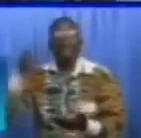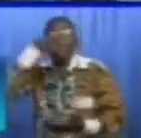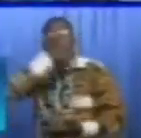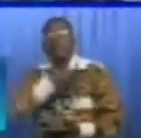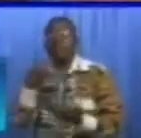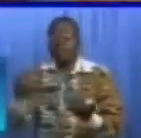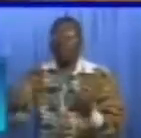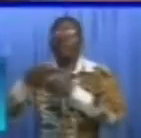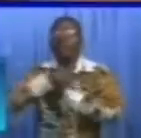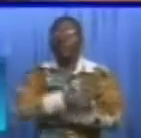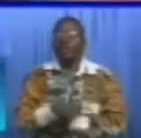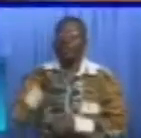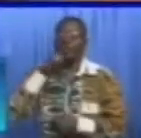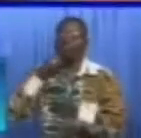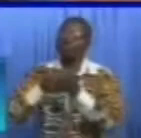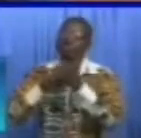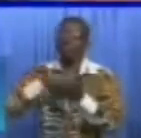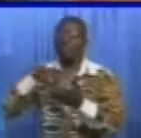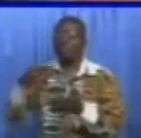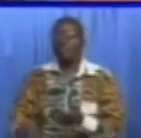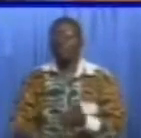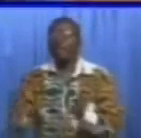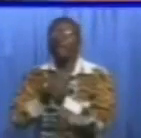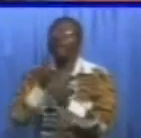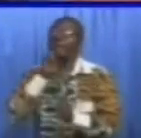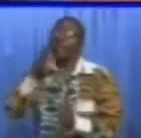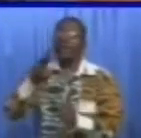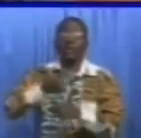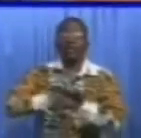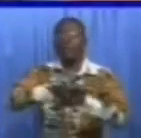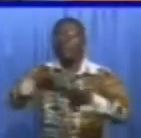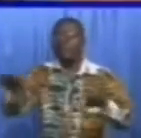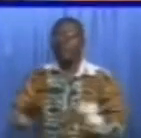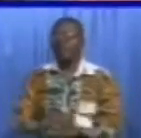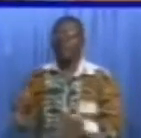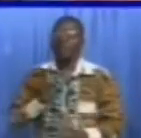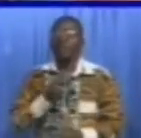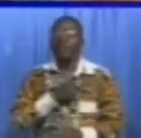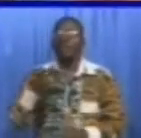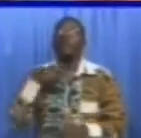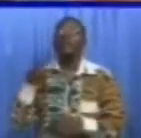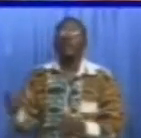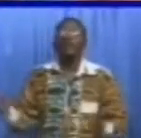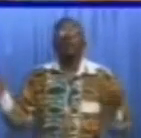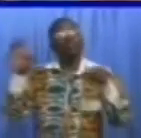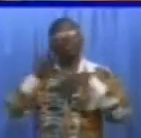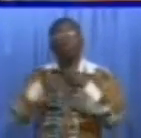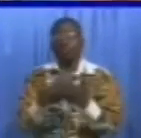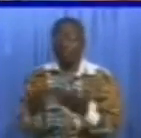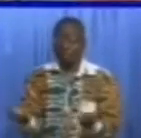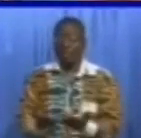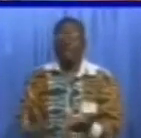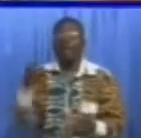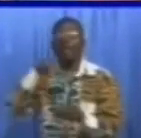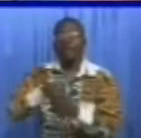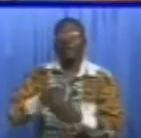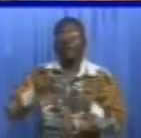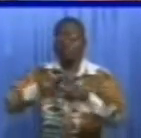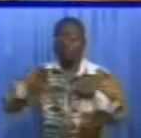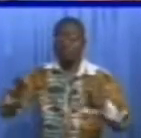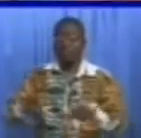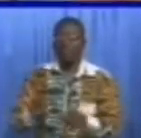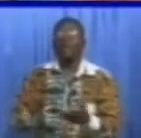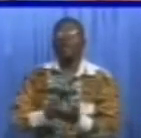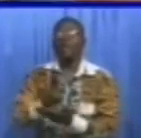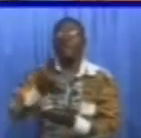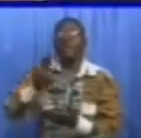aujourd'hui sont en déphasage avec la réalité sur le terrain. Et nous avons concentré l'ensemble de ces revendications dans la plateforme unitaire